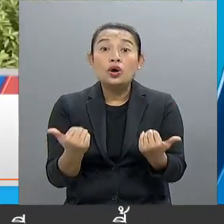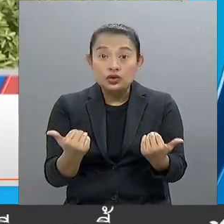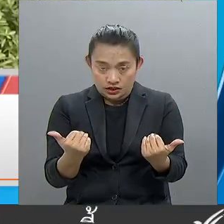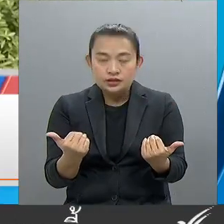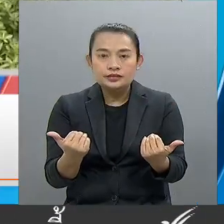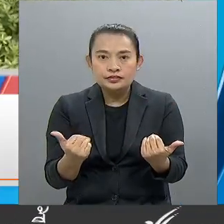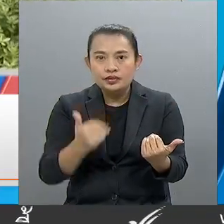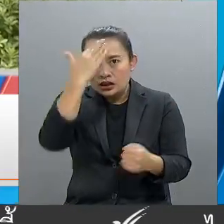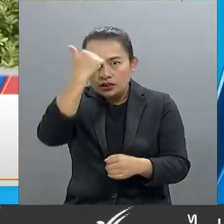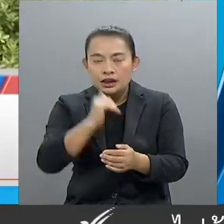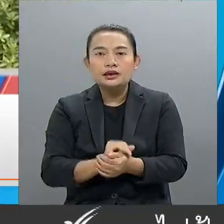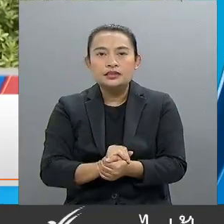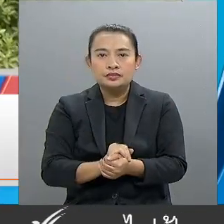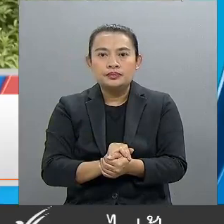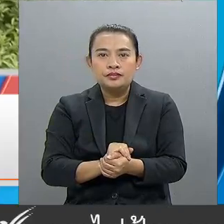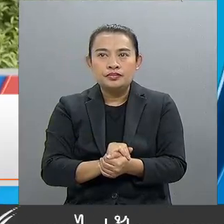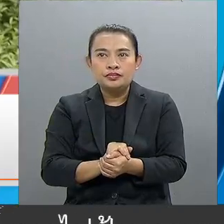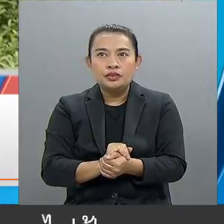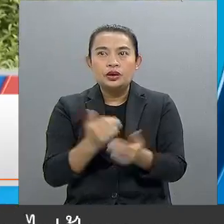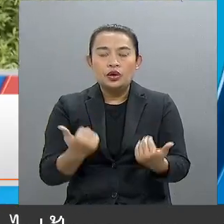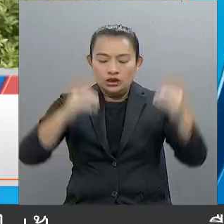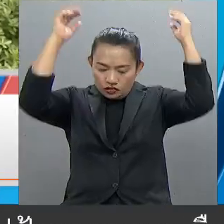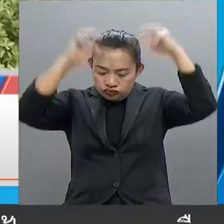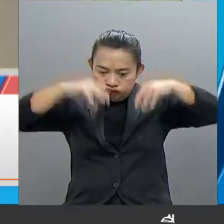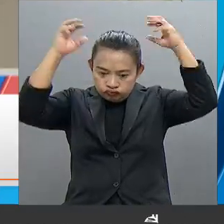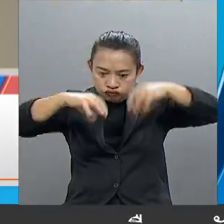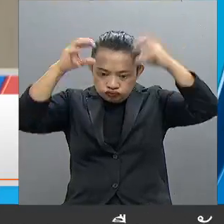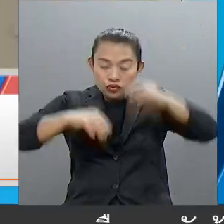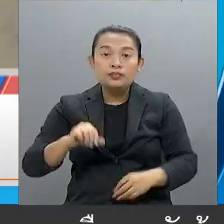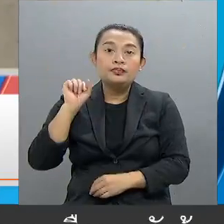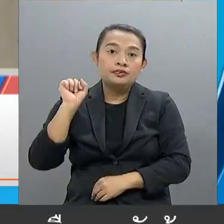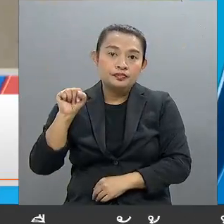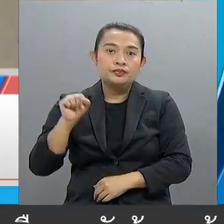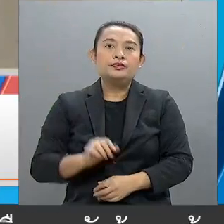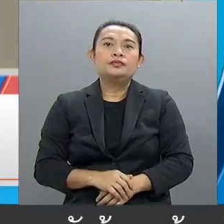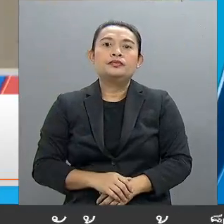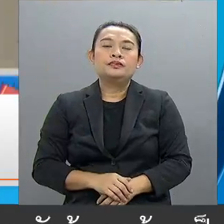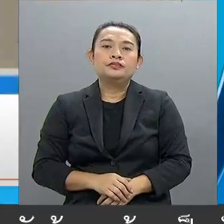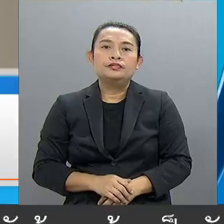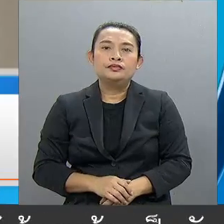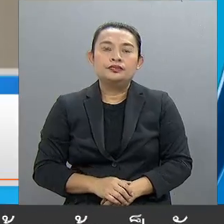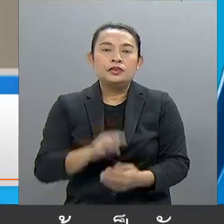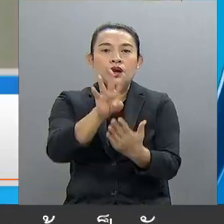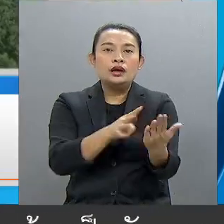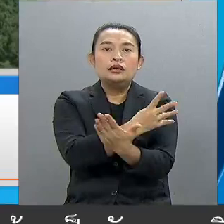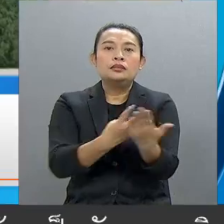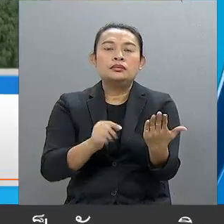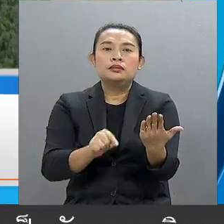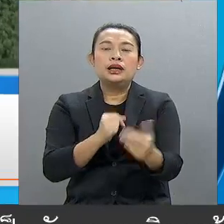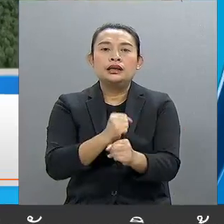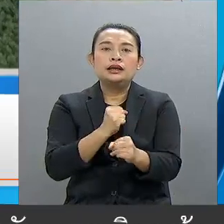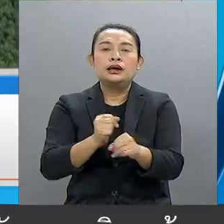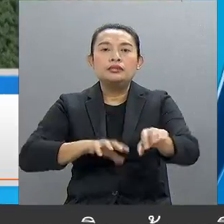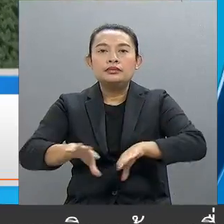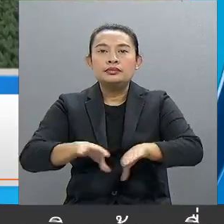ติก็คือเข้าสู่ฤดูฝนแล้วนะครับตอนนั้นเนี่ยเนื่องจากเครื่องมือการวางแผนเนี่ยเราก็จะเน้นในเรื่องของการส่ง